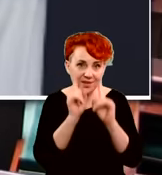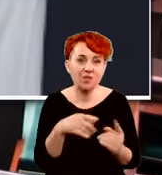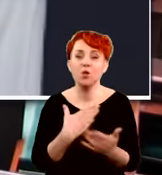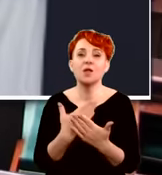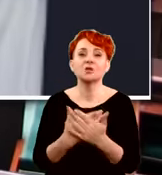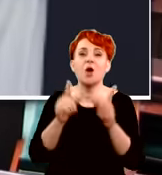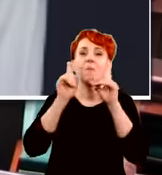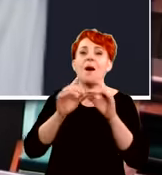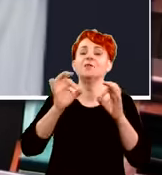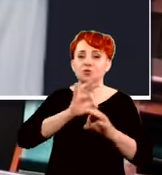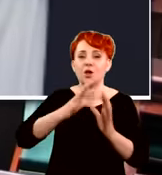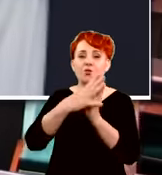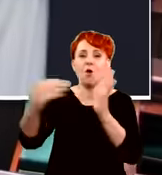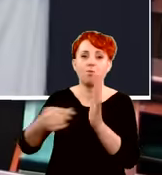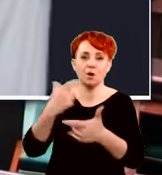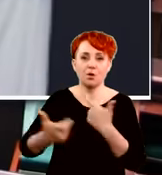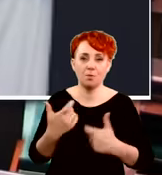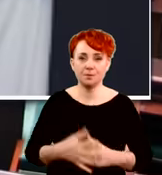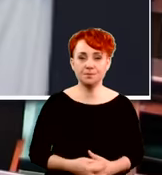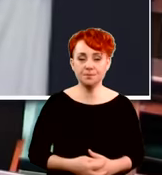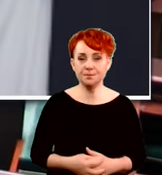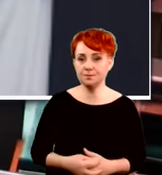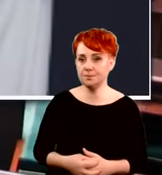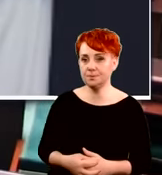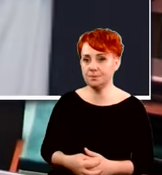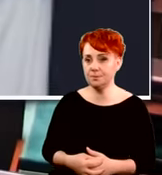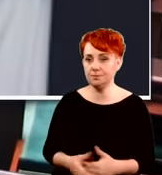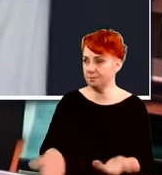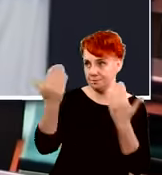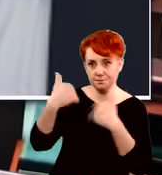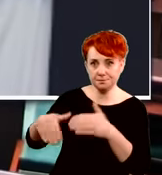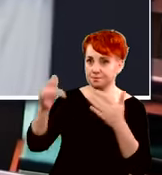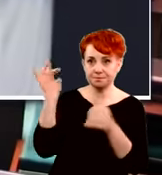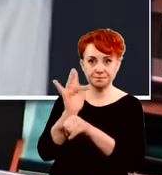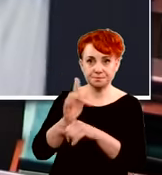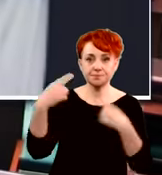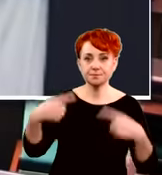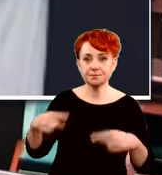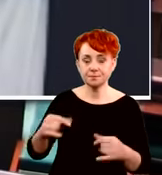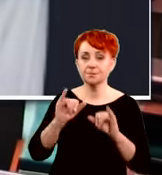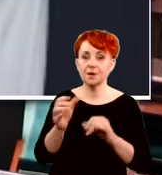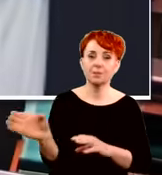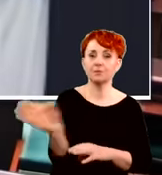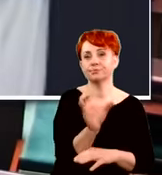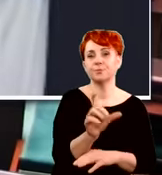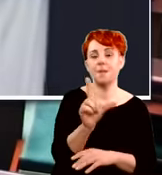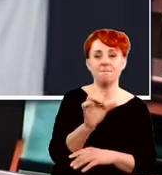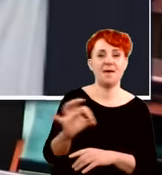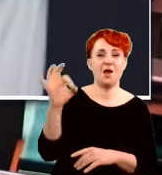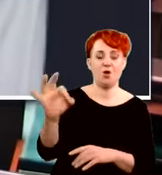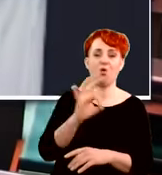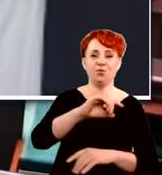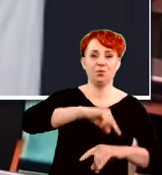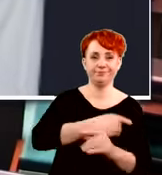je dziś kopiuje? Ale nie, ja wtedy nie krytykowałem tego działania, kiedy był powoływany pełniący obowiązki prokuratora